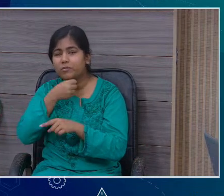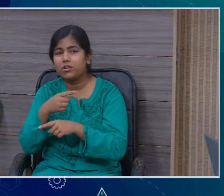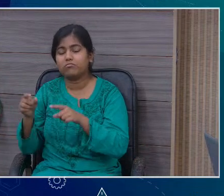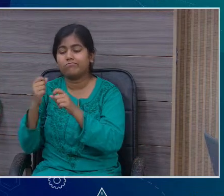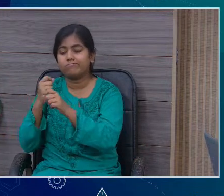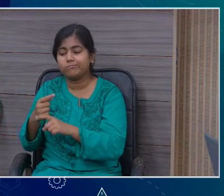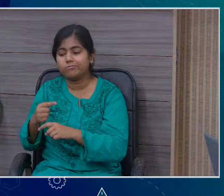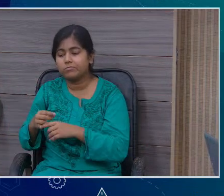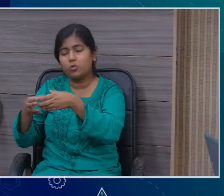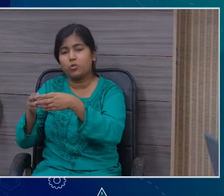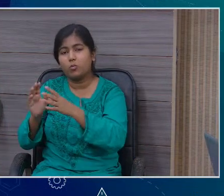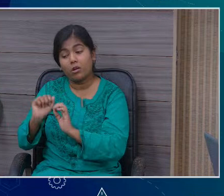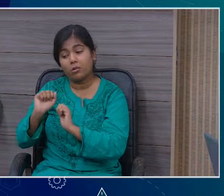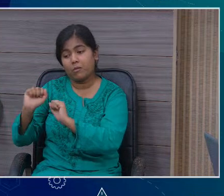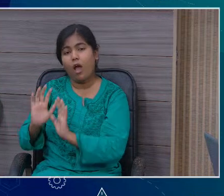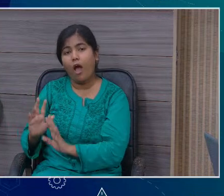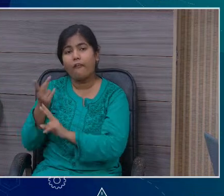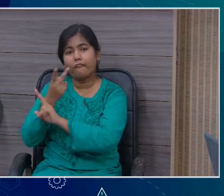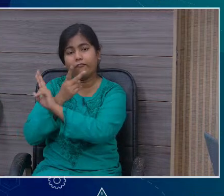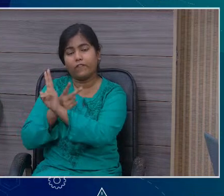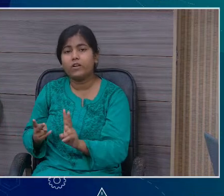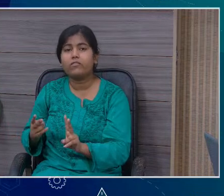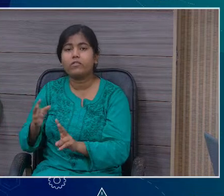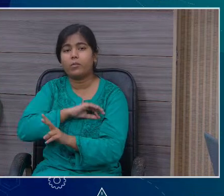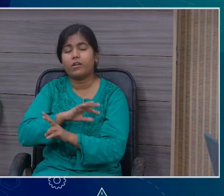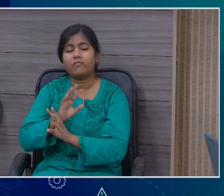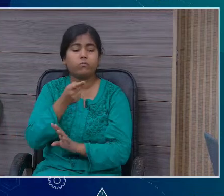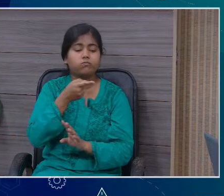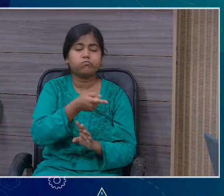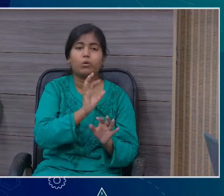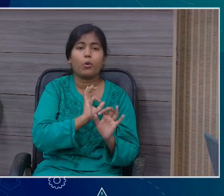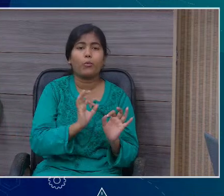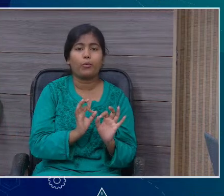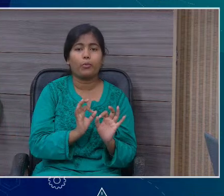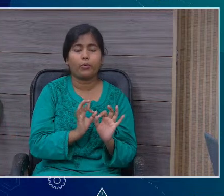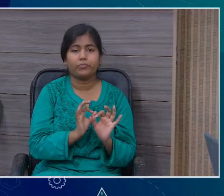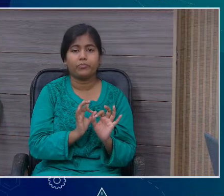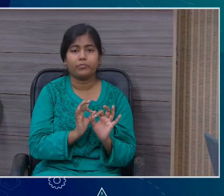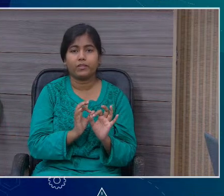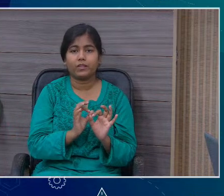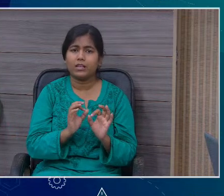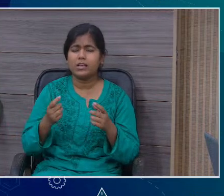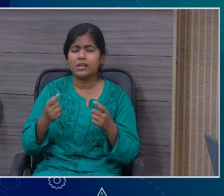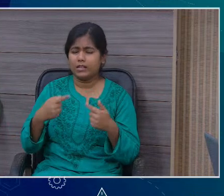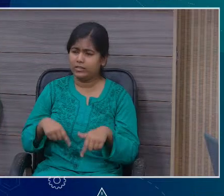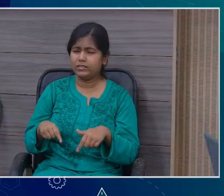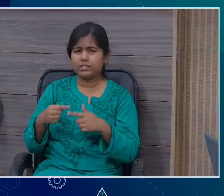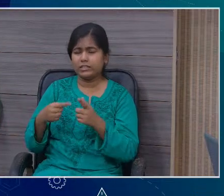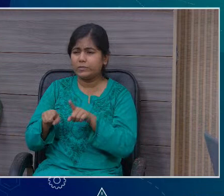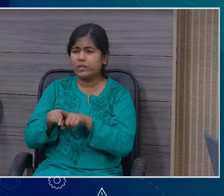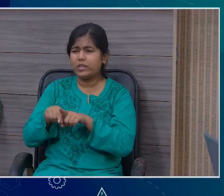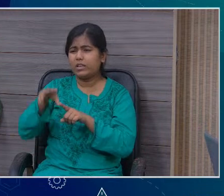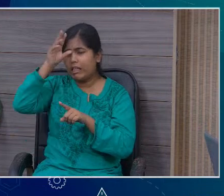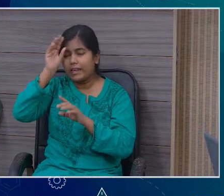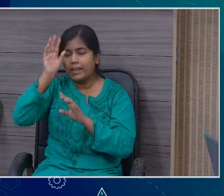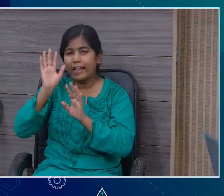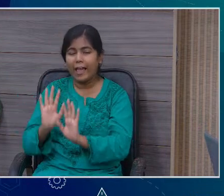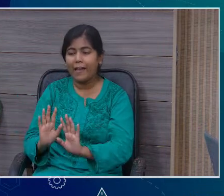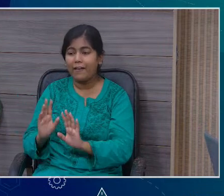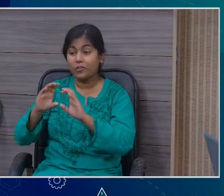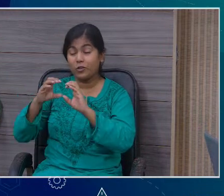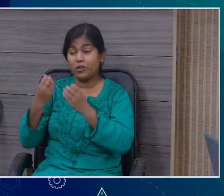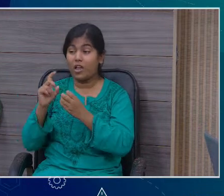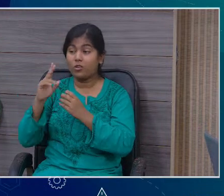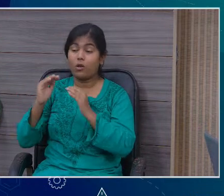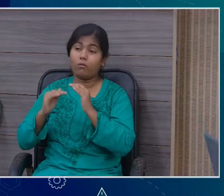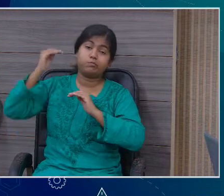बढ़ रहे हैं, उसमें एक मैसेज है, एक मॉरल है. तो उस मॉरल को, क्योंकि ये चैप्टर क्लास 12th के लिए है, उन्हें हायर स्टैंडर्ड के